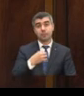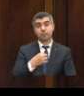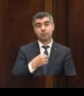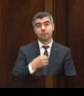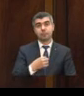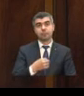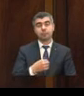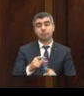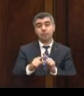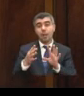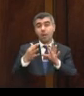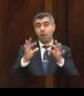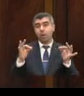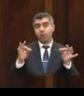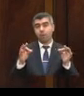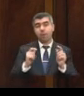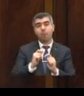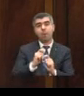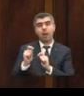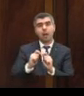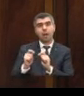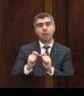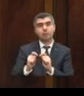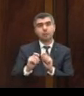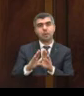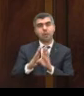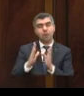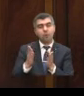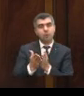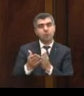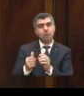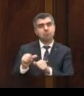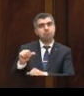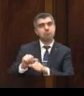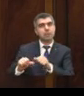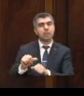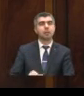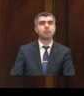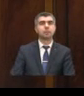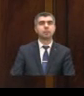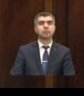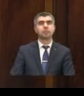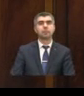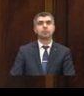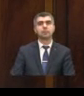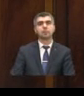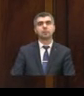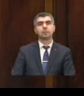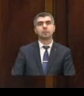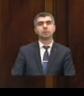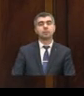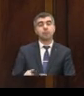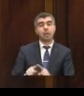نطرق معكم وأننا نناقش معكم عدة تعديلات في هذا القانون، ولكن التقديم